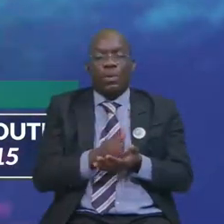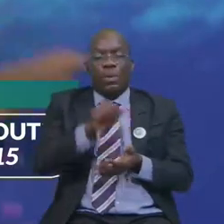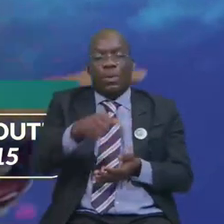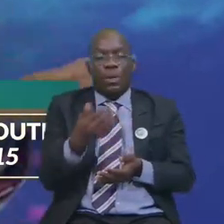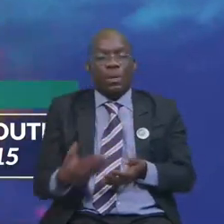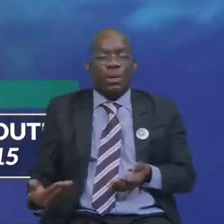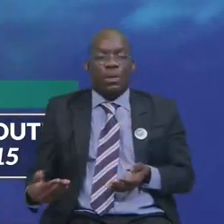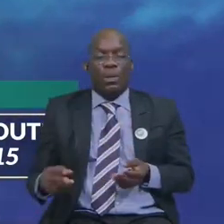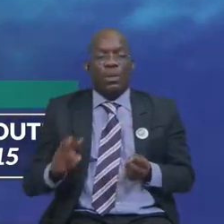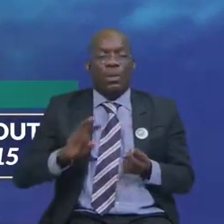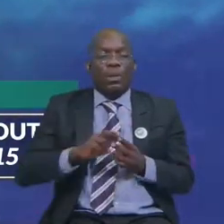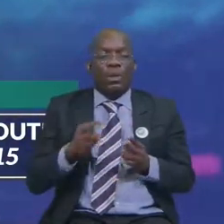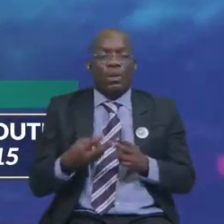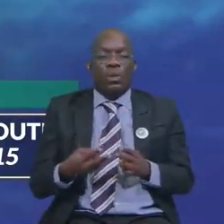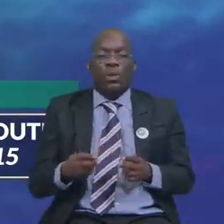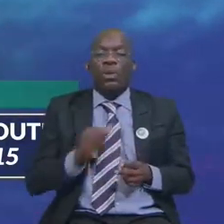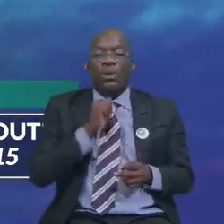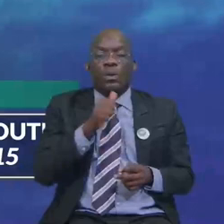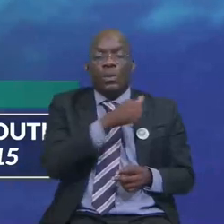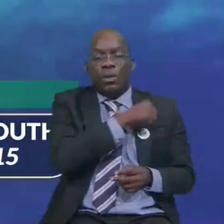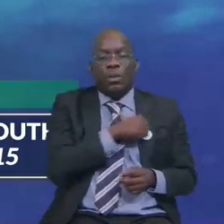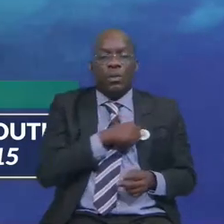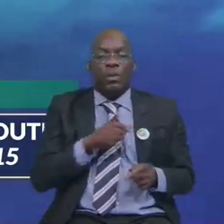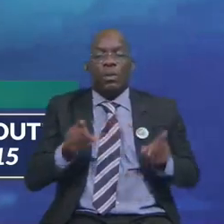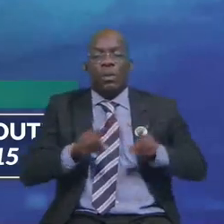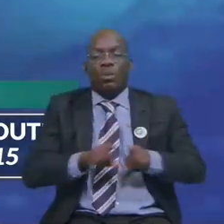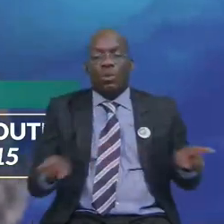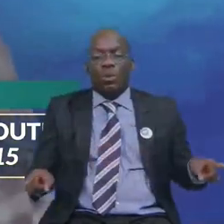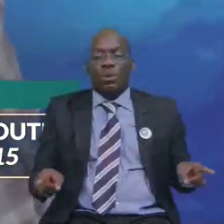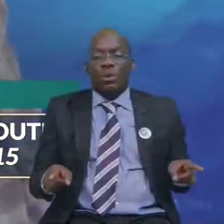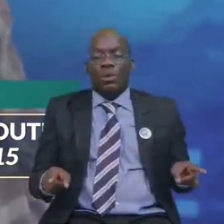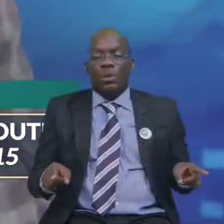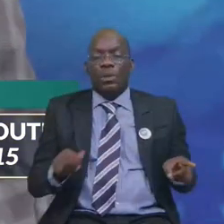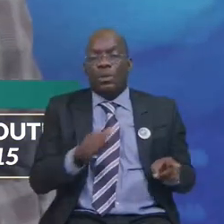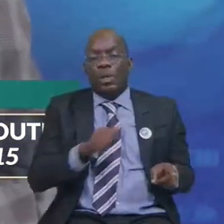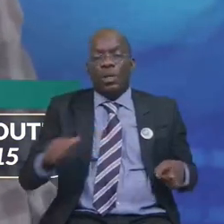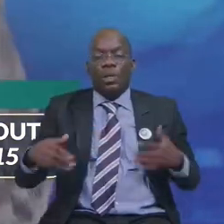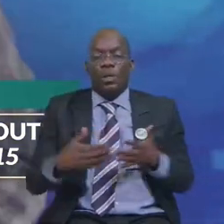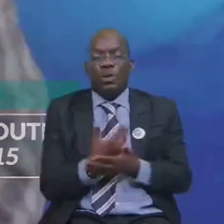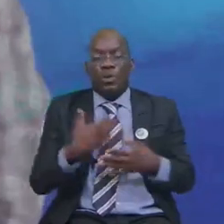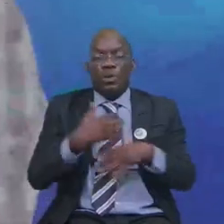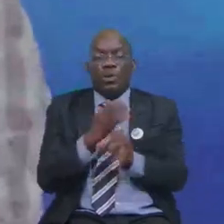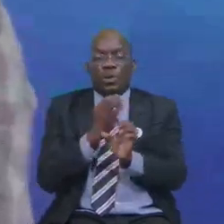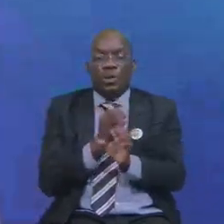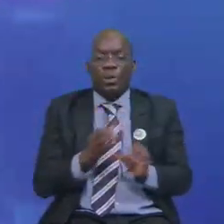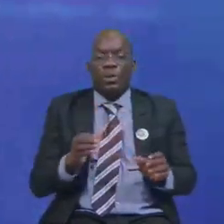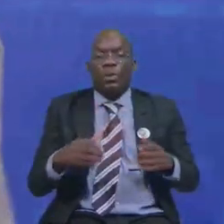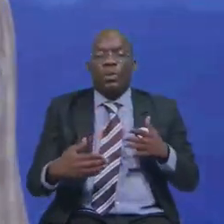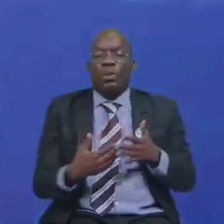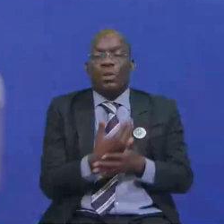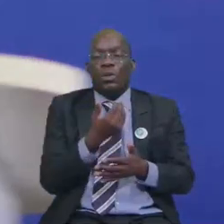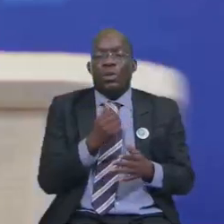n'est rien d'être c'est conscient et celui qui conçu ce qui est quelque chose c'est d'être une nouvelle créature une nouvelle créature